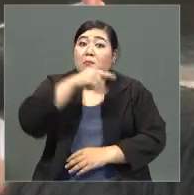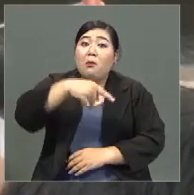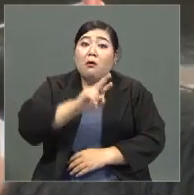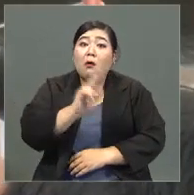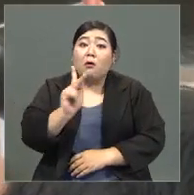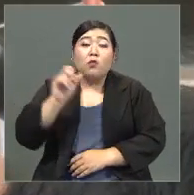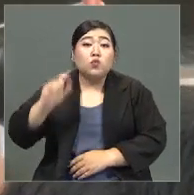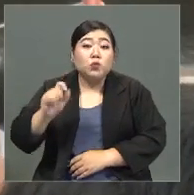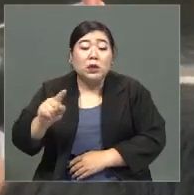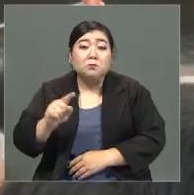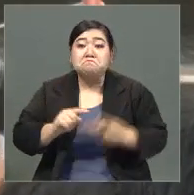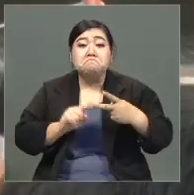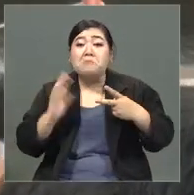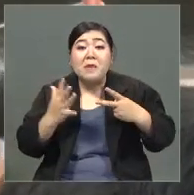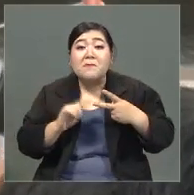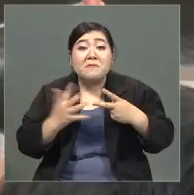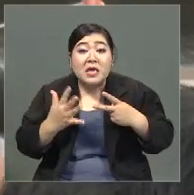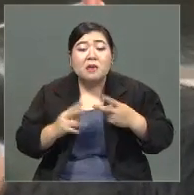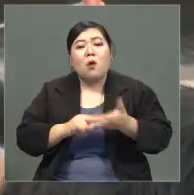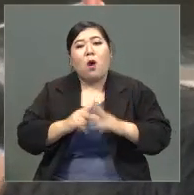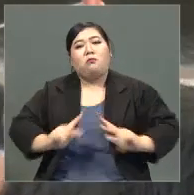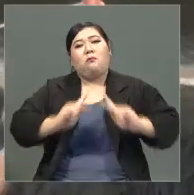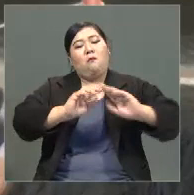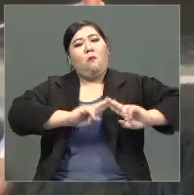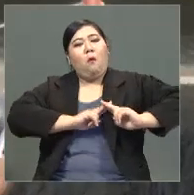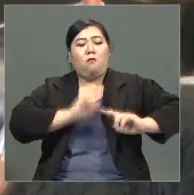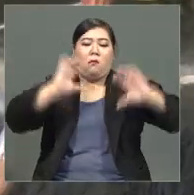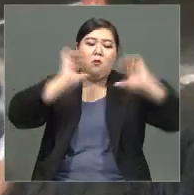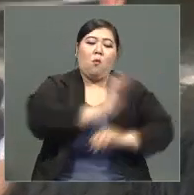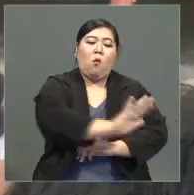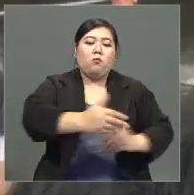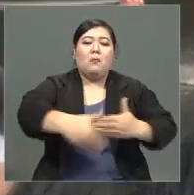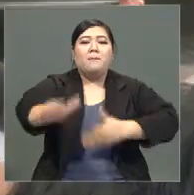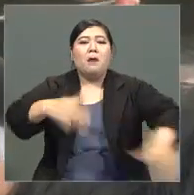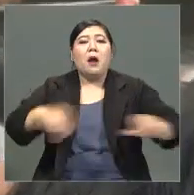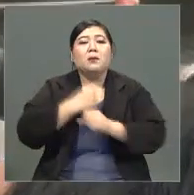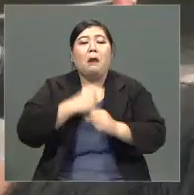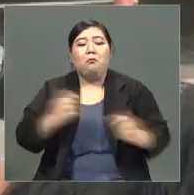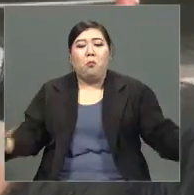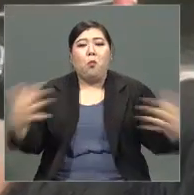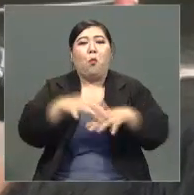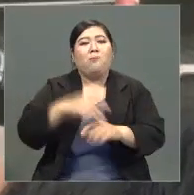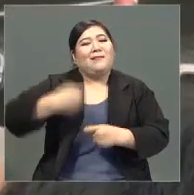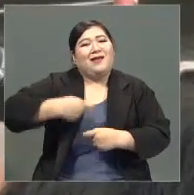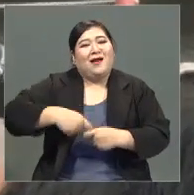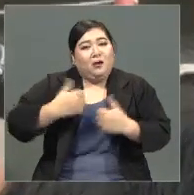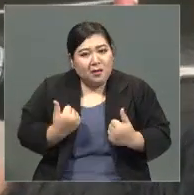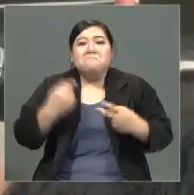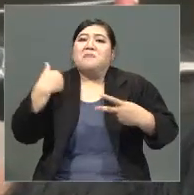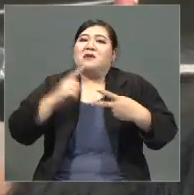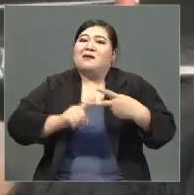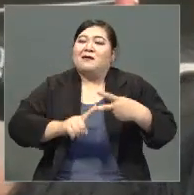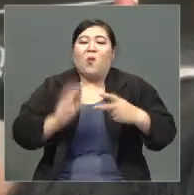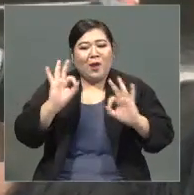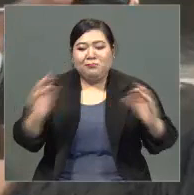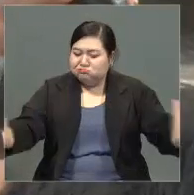ทุกส่วนและการก็จะกลับไปทำงานในส่วนและการตัวเองและใช้การประสานในระบบราชการปกตินะครับก็ในส่วนผมมองโดยประ